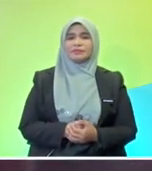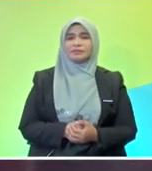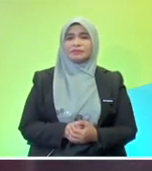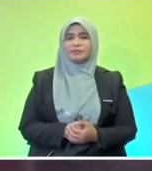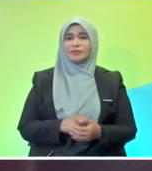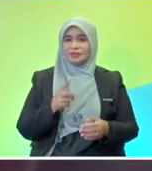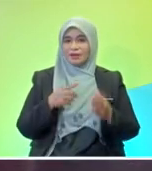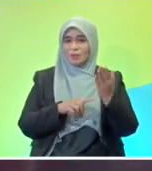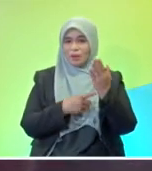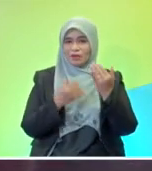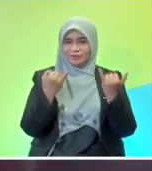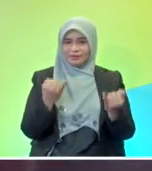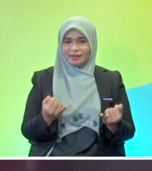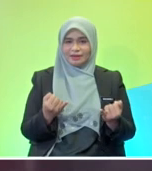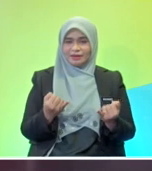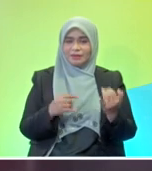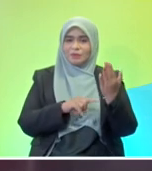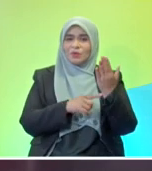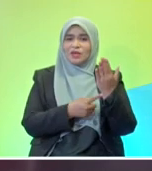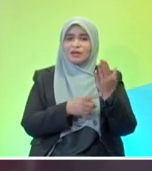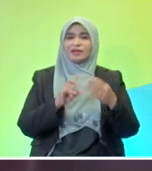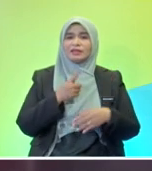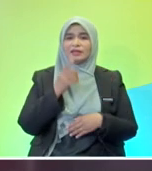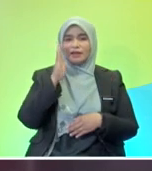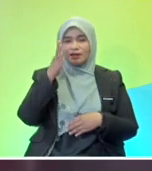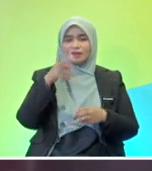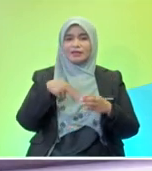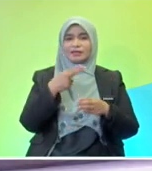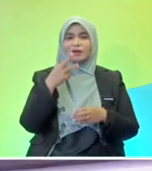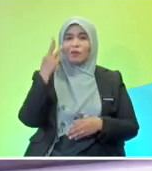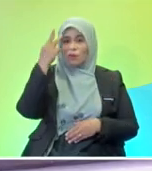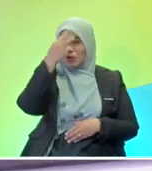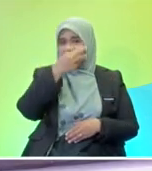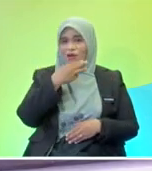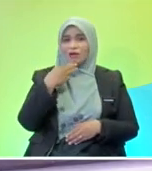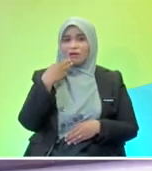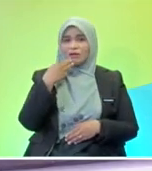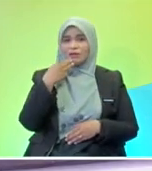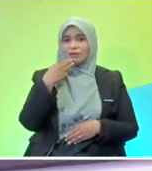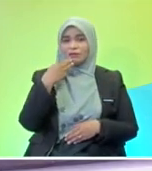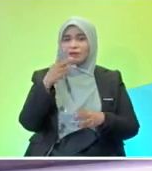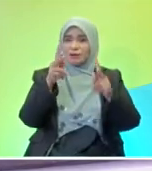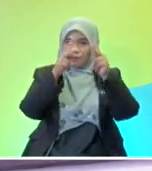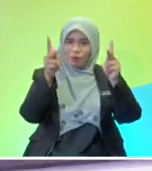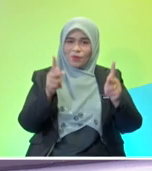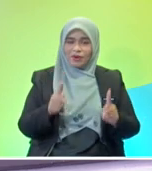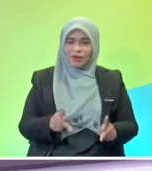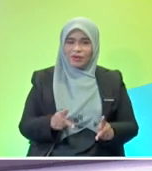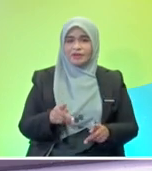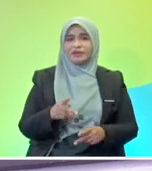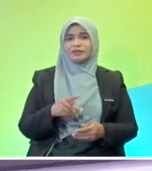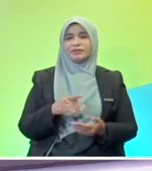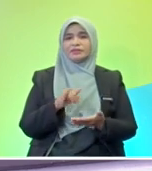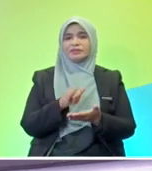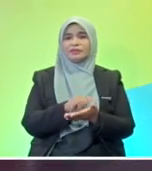juga. Mula-mula kita akan menghasilkan wajah senduk, wajah boneka senduk dulu. Wajah dulu.